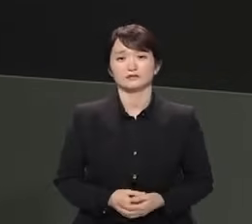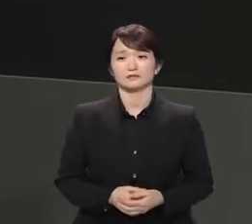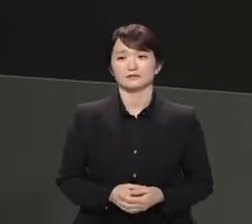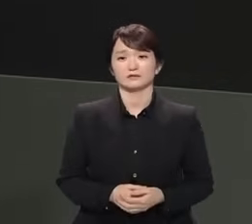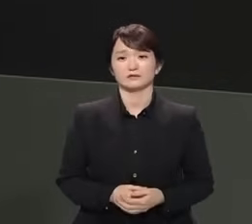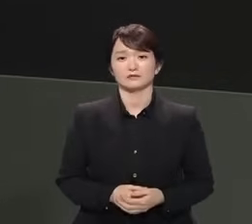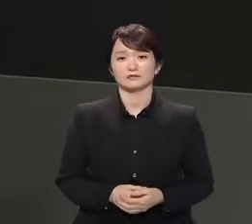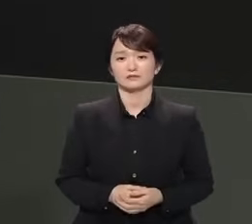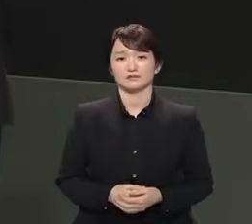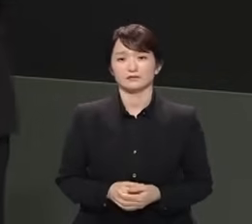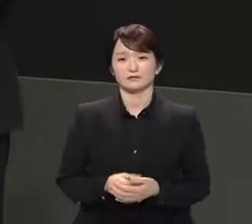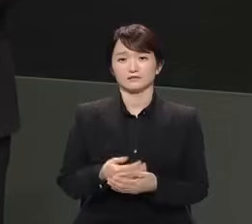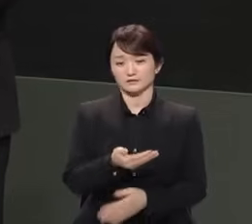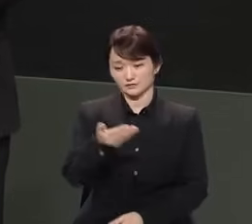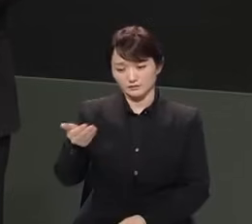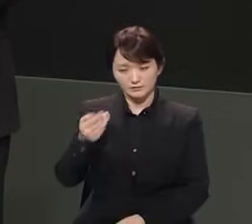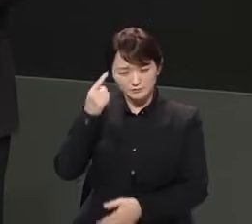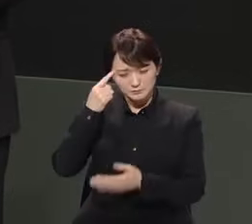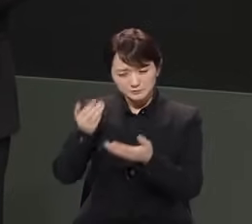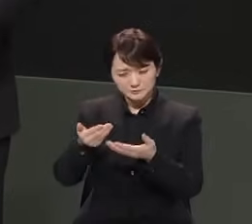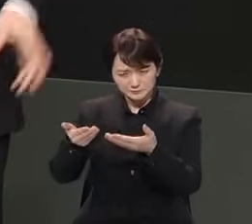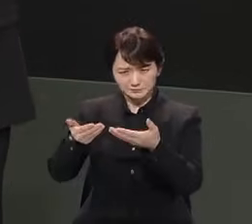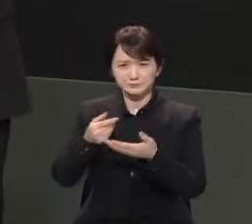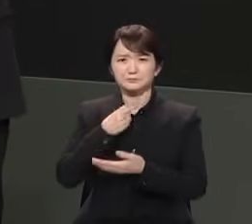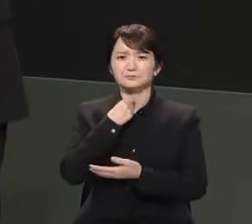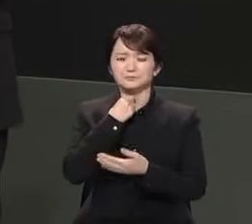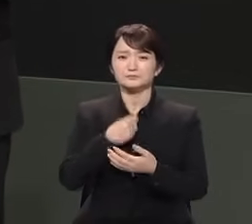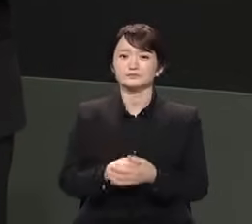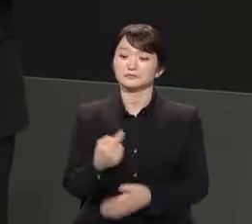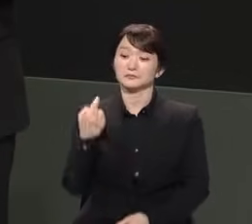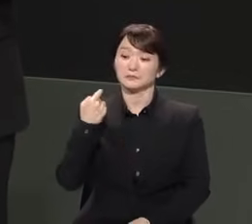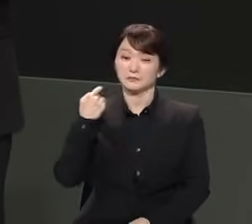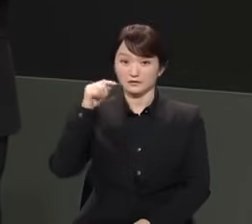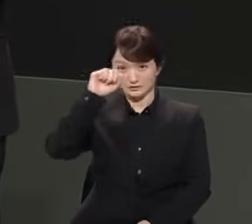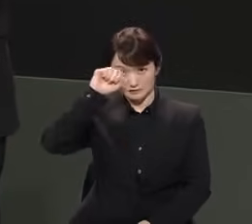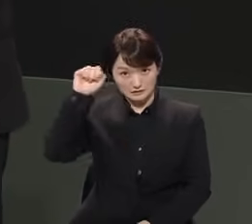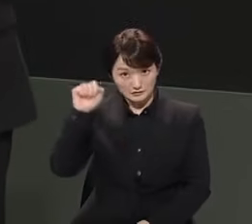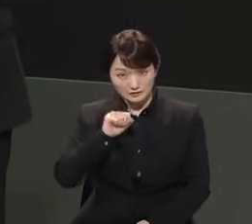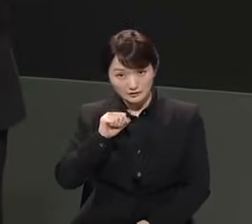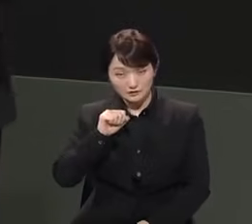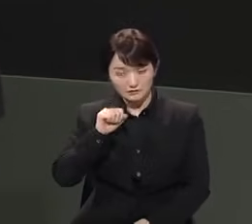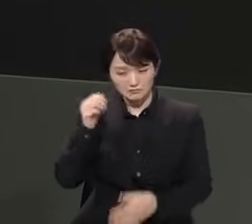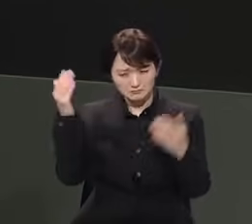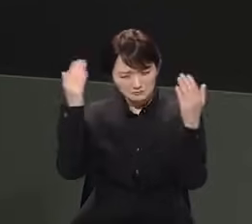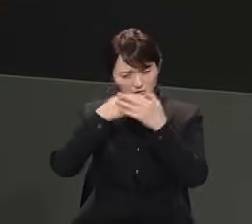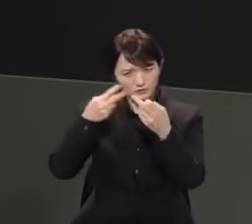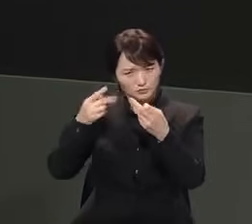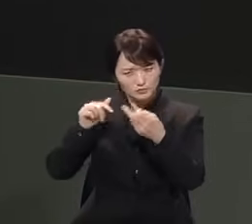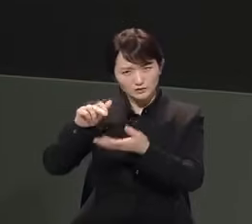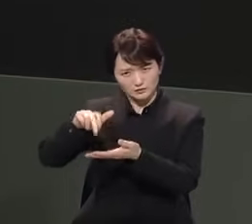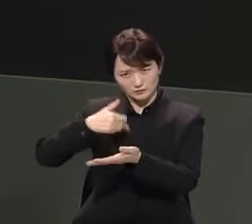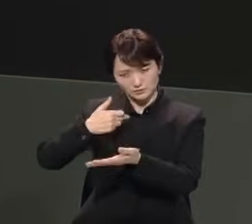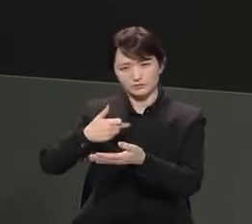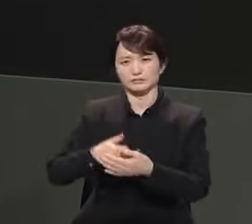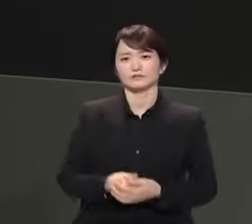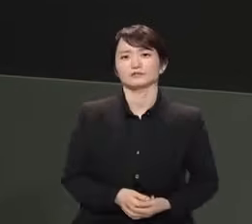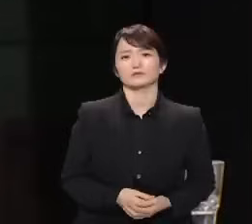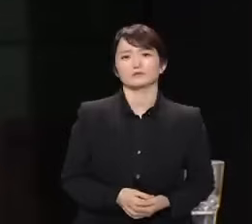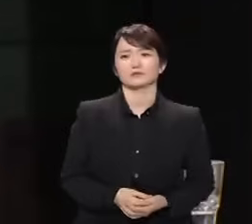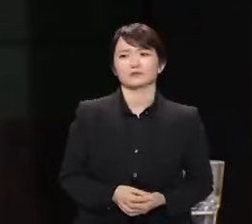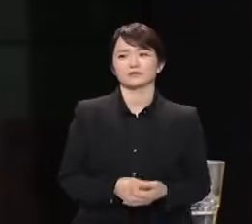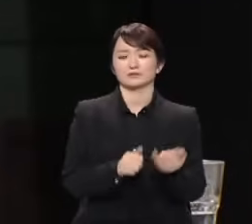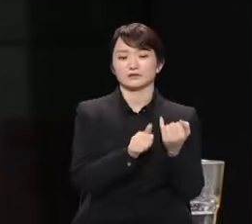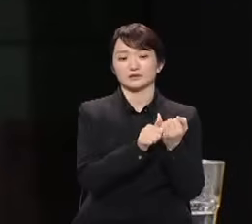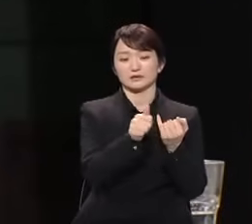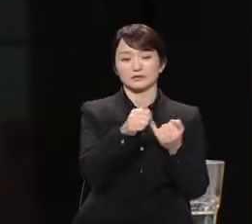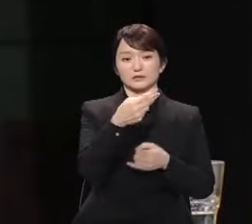가족 여러분들의 집단 지성의 판단을 받아보고 싶으시다면서 어제 새벽에 자정쯤에 카톡을 보내셨어요. 네, 남편